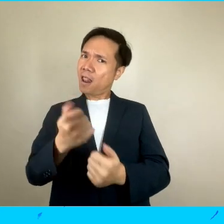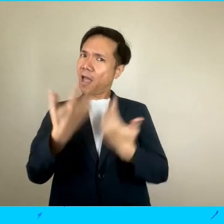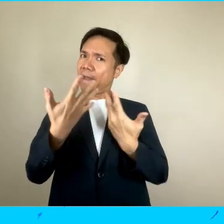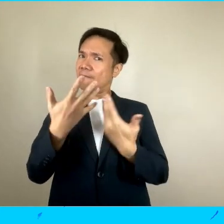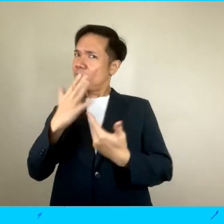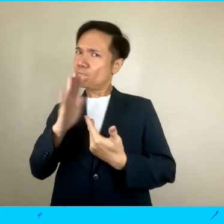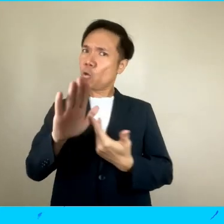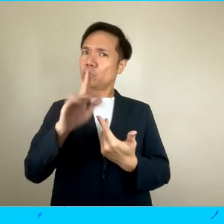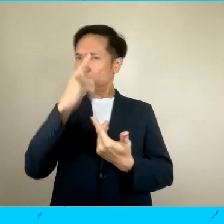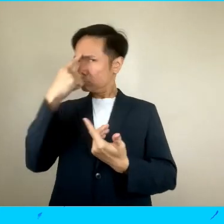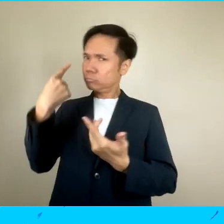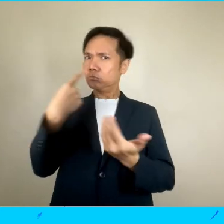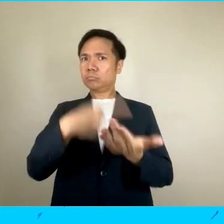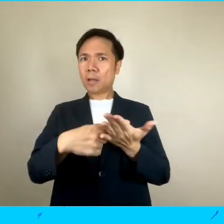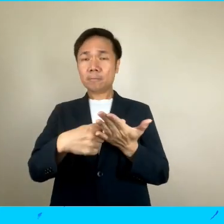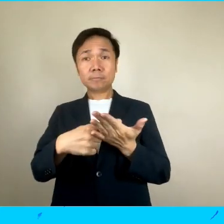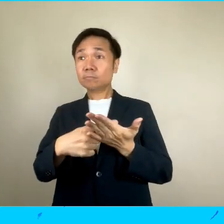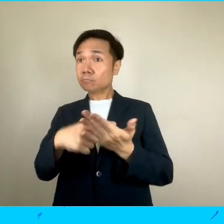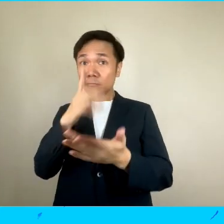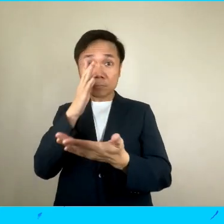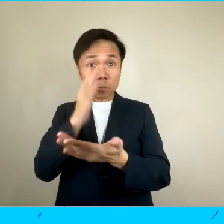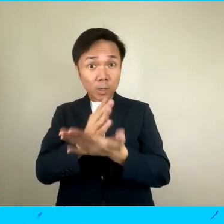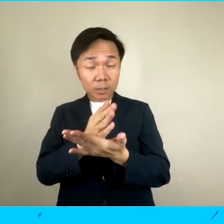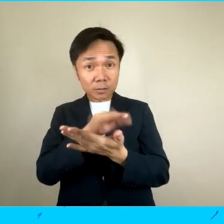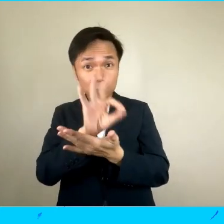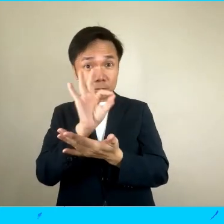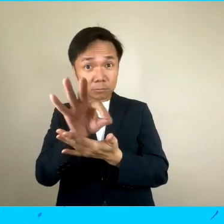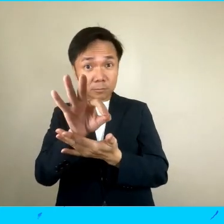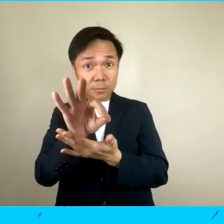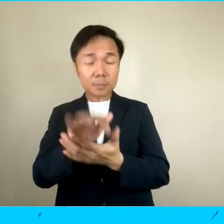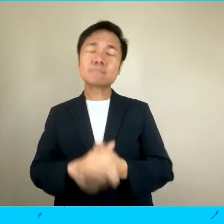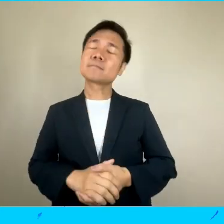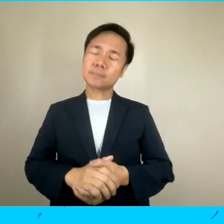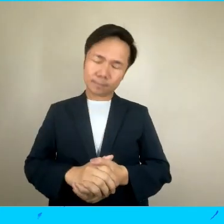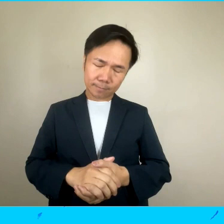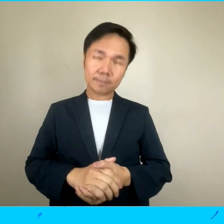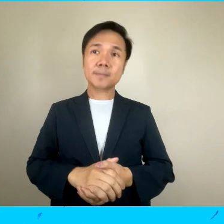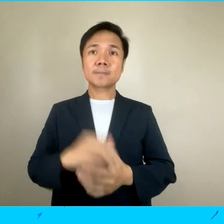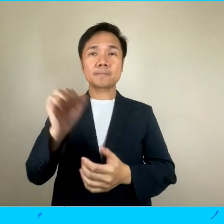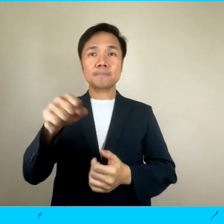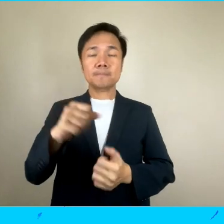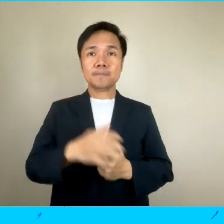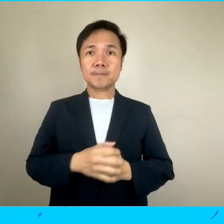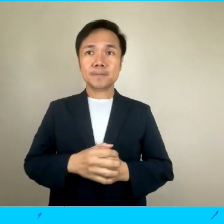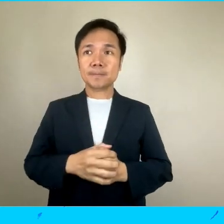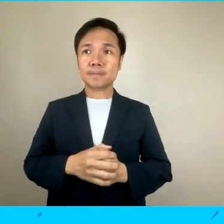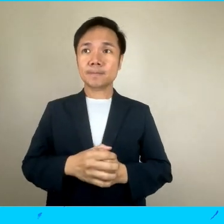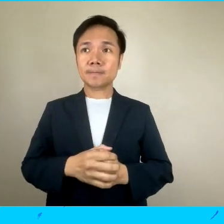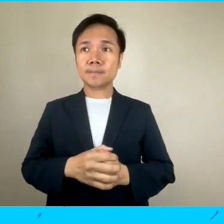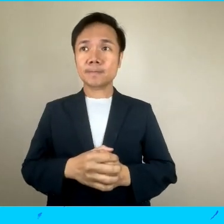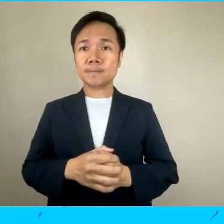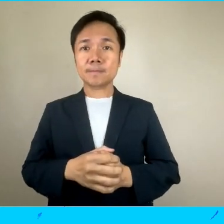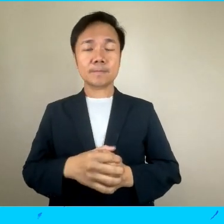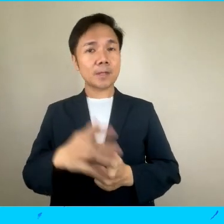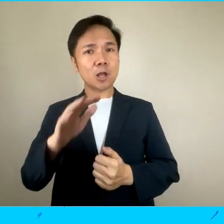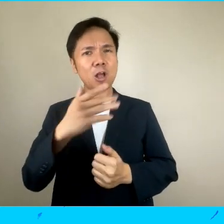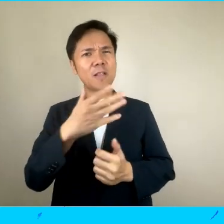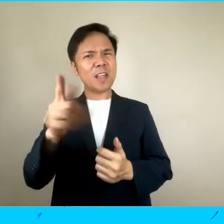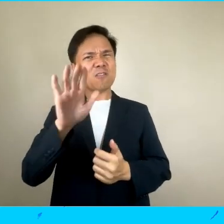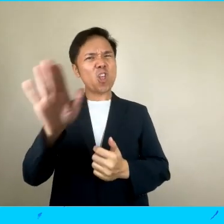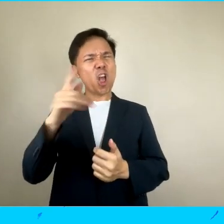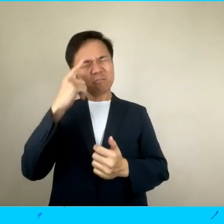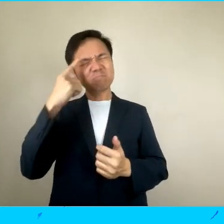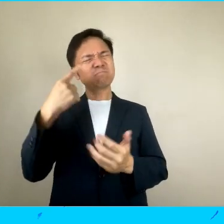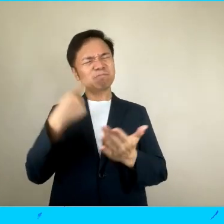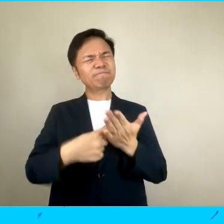la compétence de prendre charge donc de sa vie et de ses décisions. Donc, c'est une